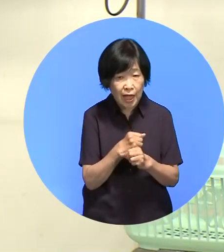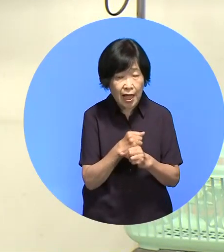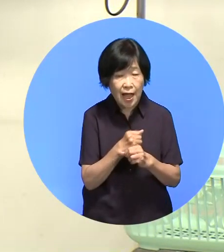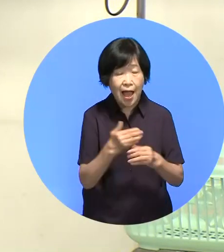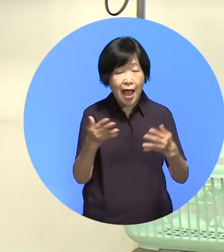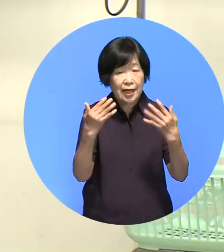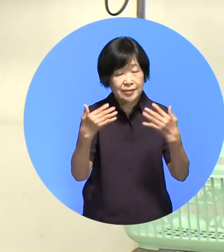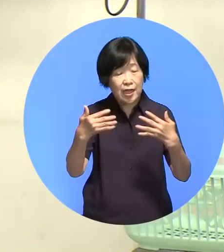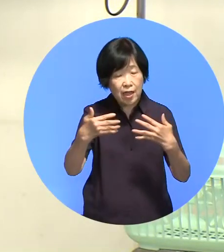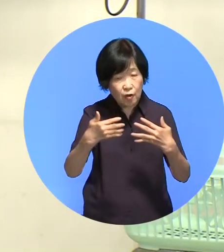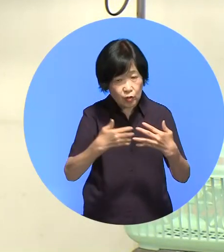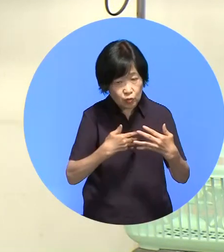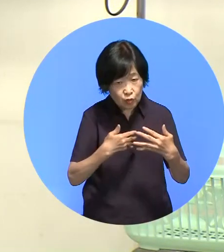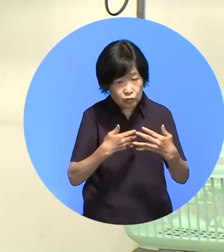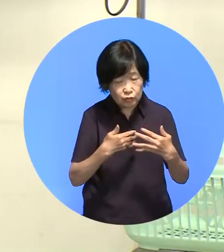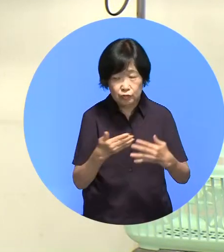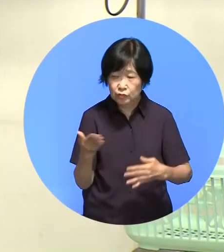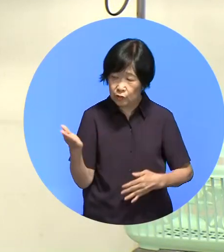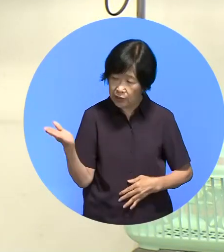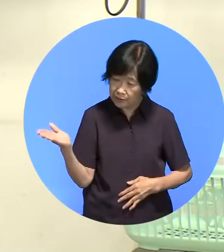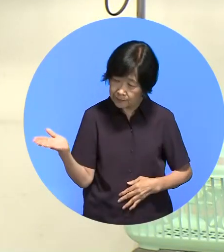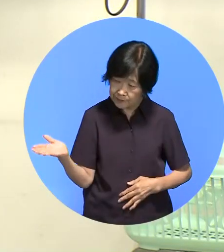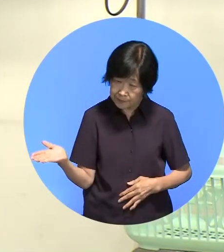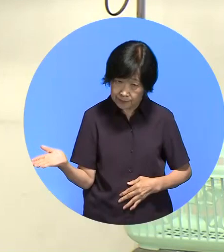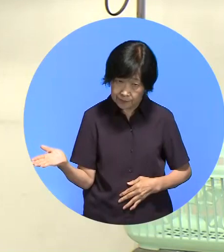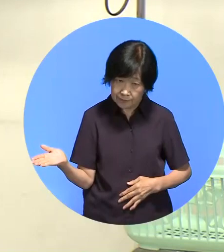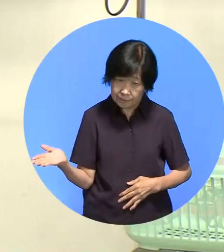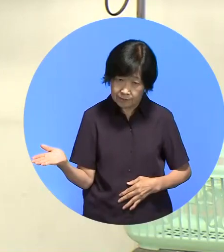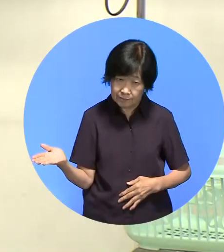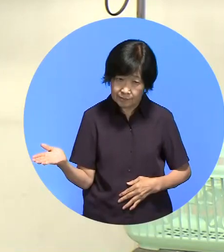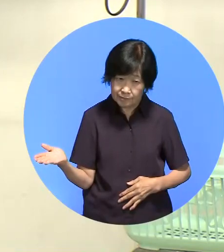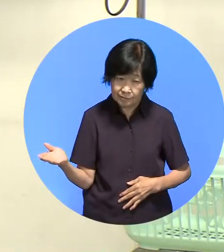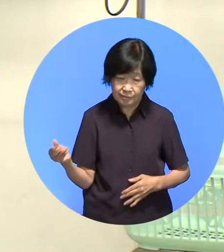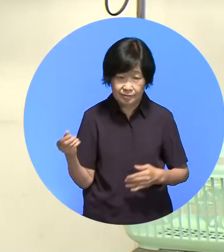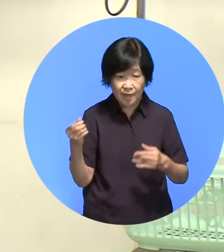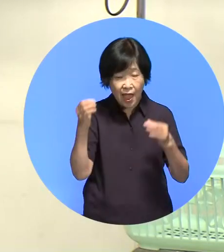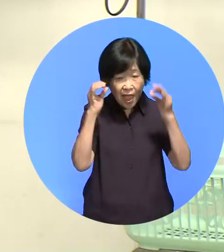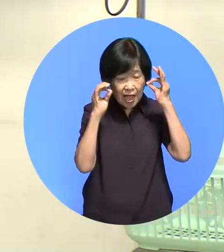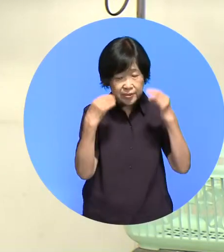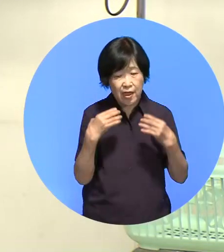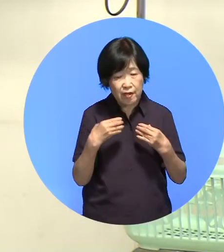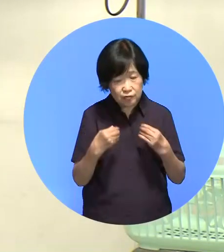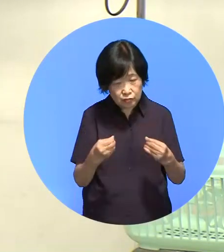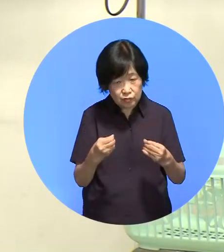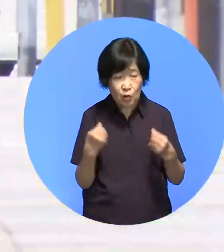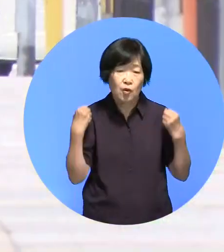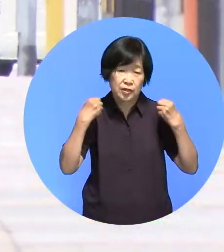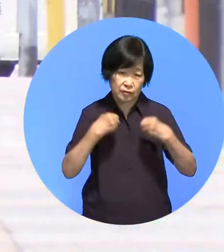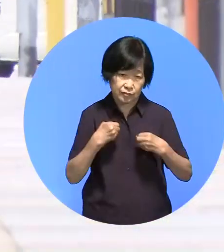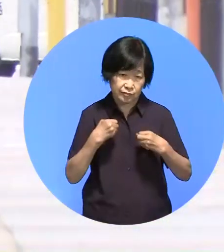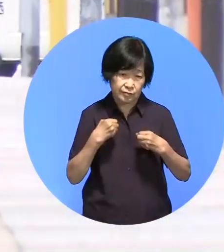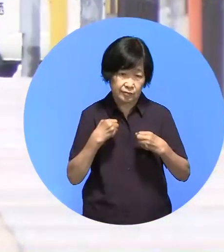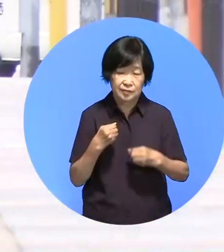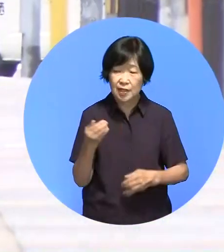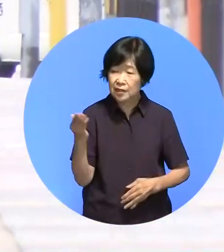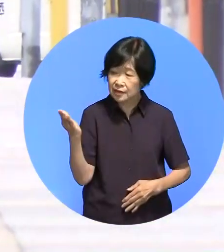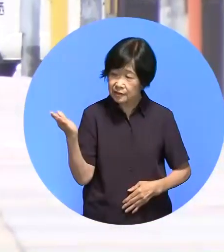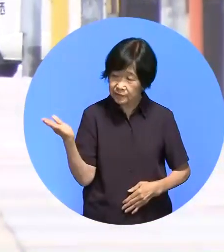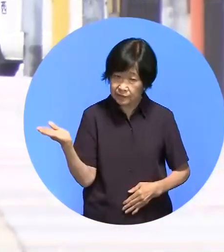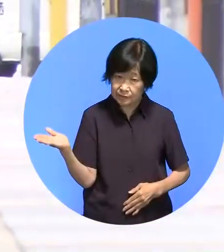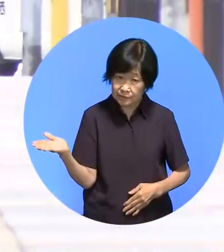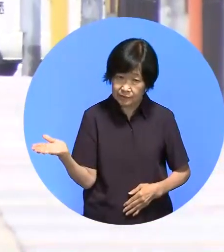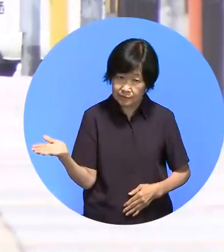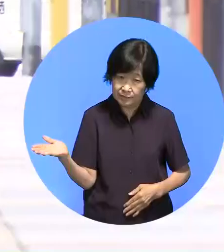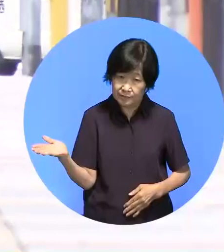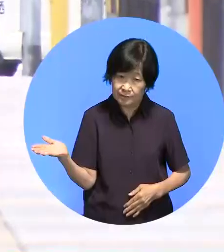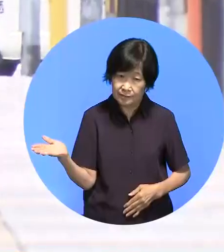通しのいい素材で汗を吸うものを選んで着ること、また日傘や帽子などを利用すること